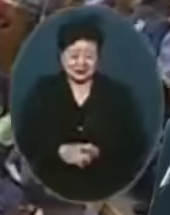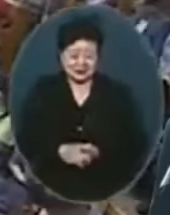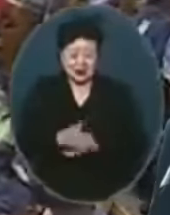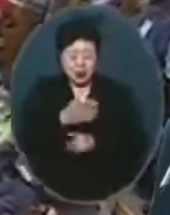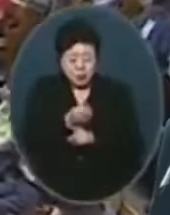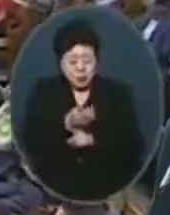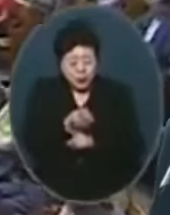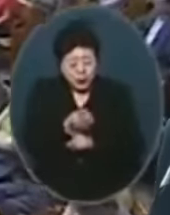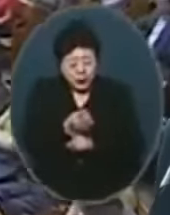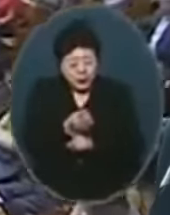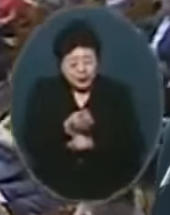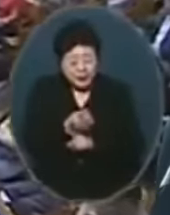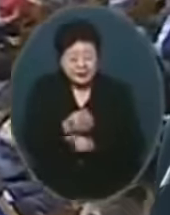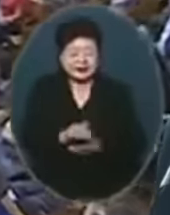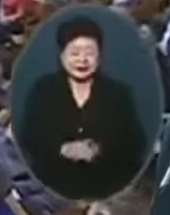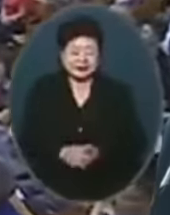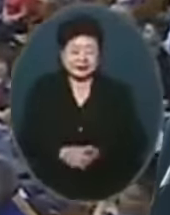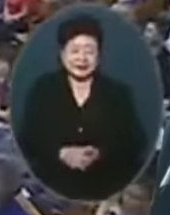보배로운